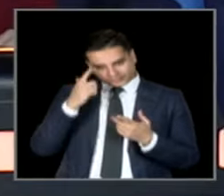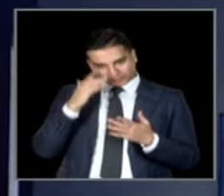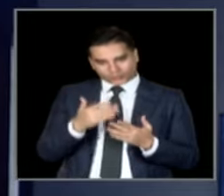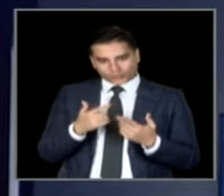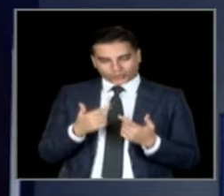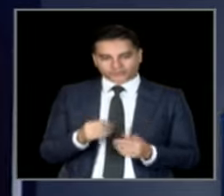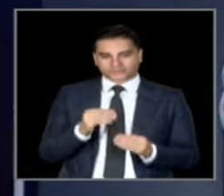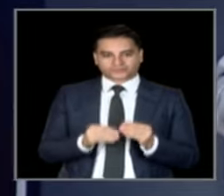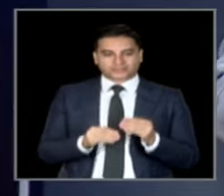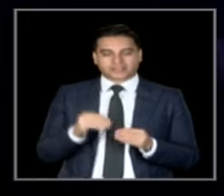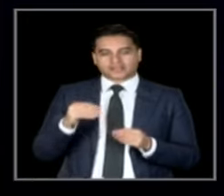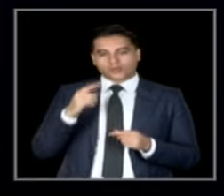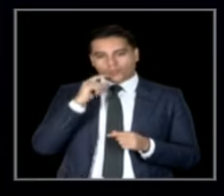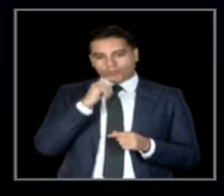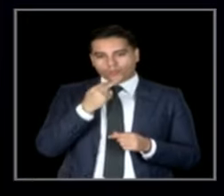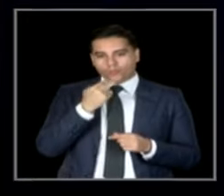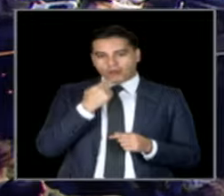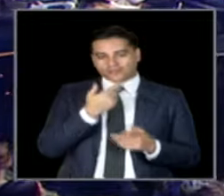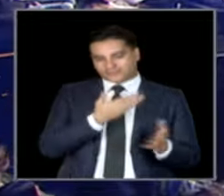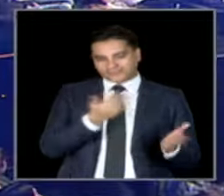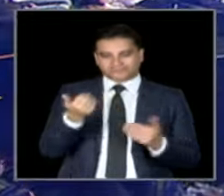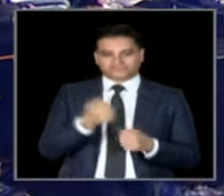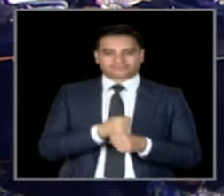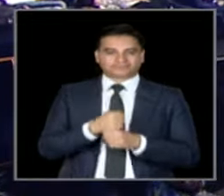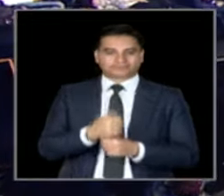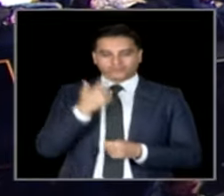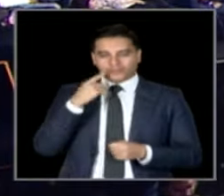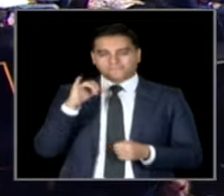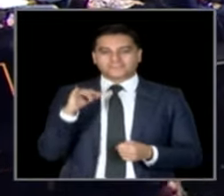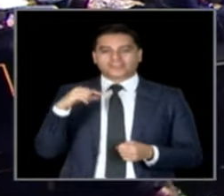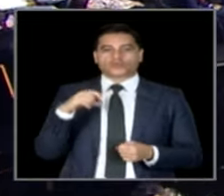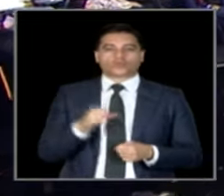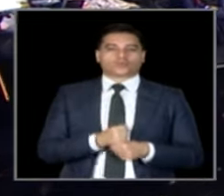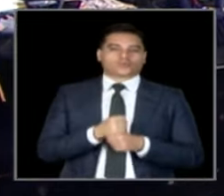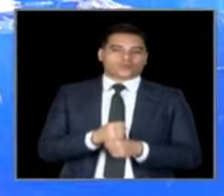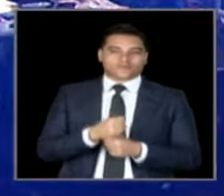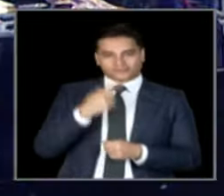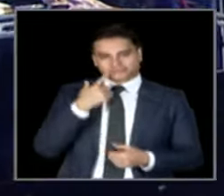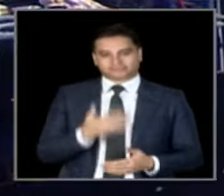جدا. سليم عايزين ميدو ينضم لينا. لا كويس،